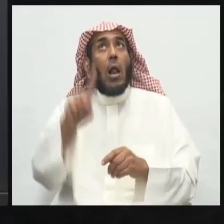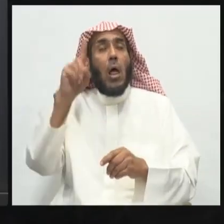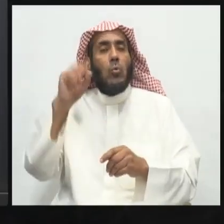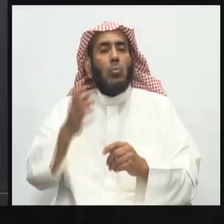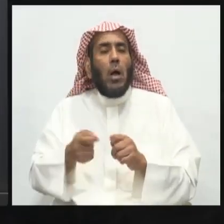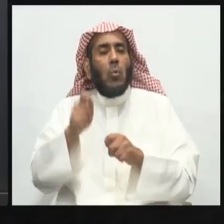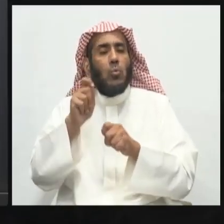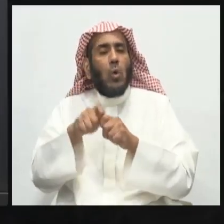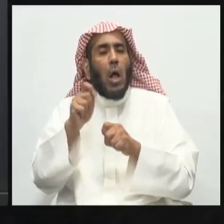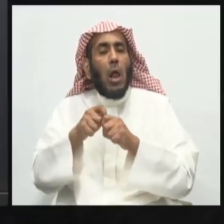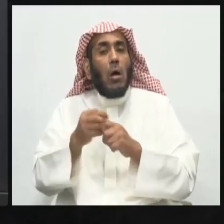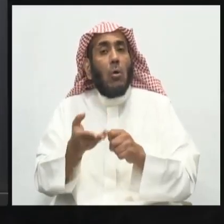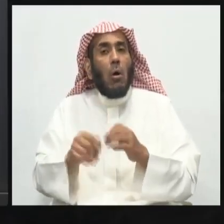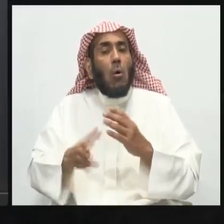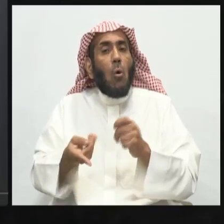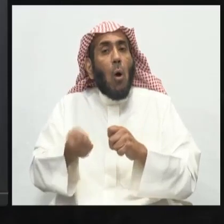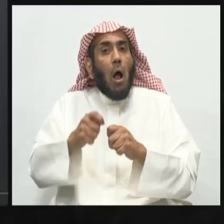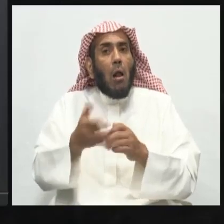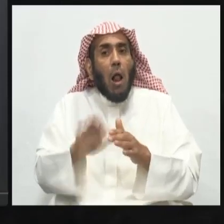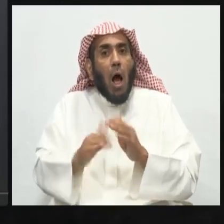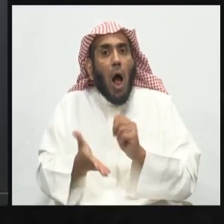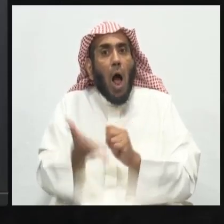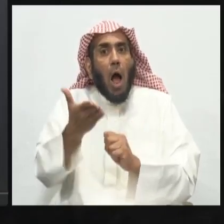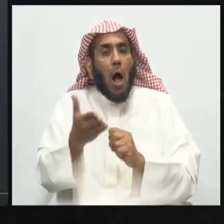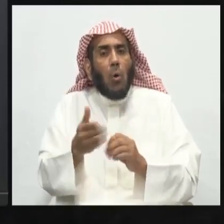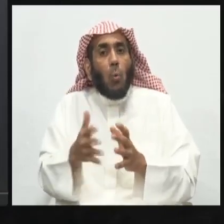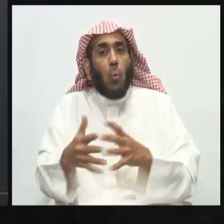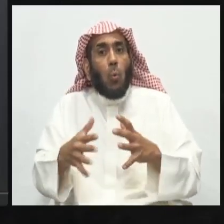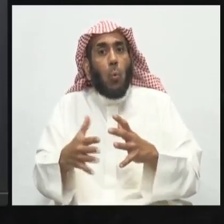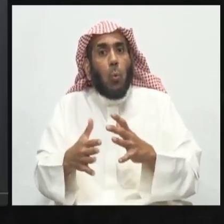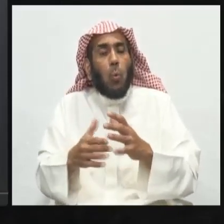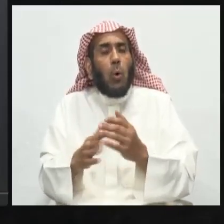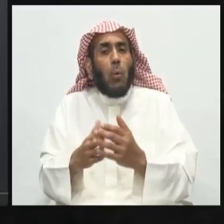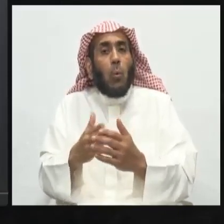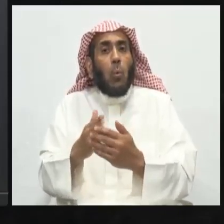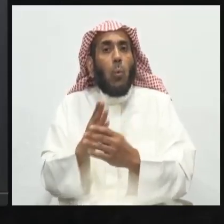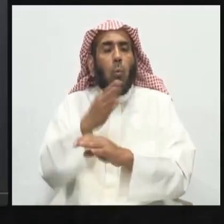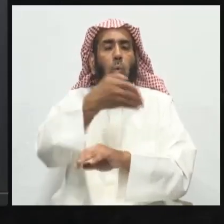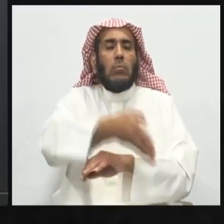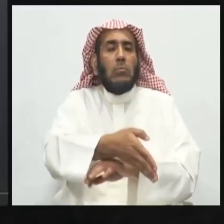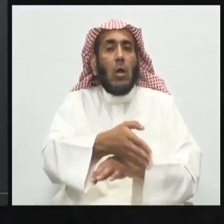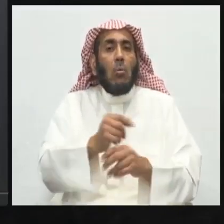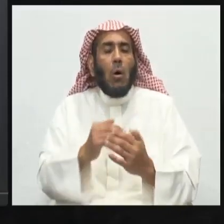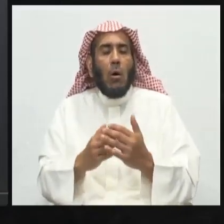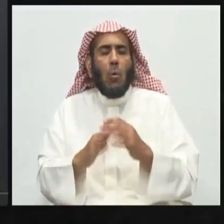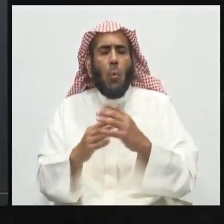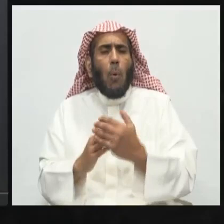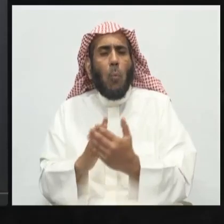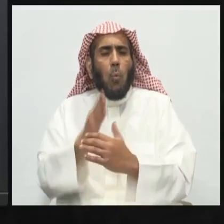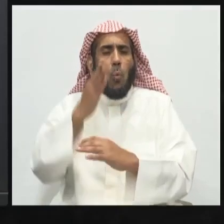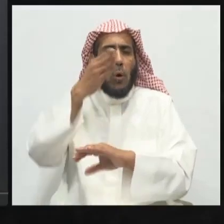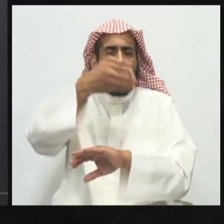وتعالى اعاد اليه الحياه اضطرب كما قلنا اي عادت له الحياه ثم وذب